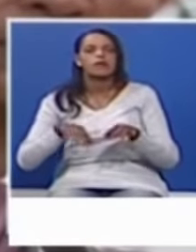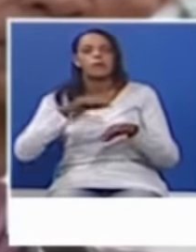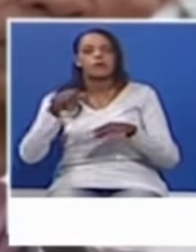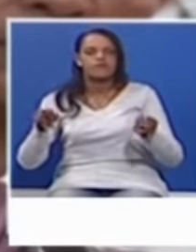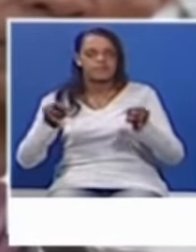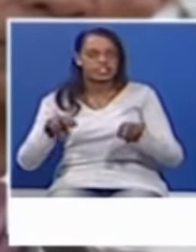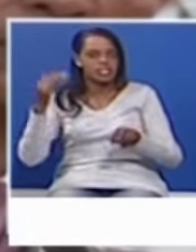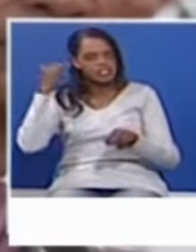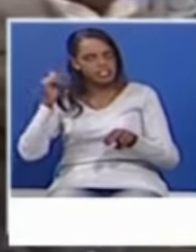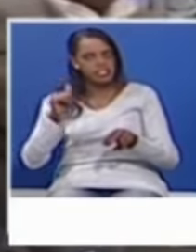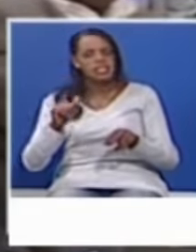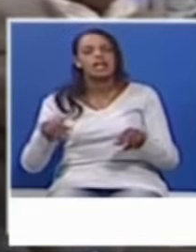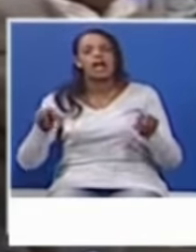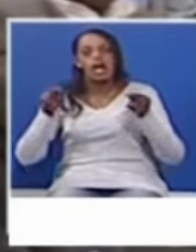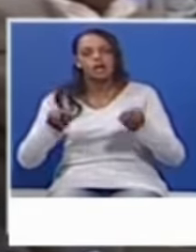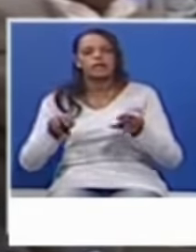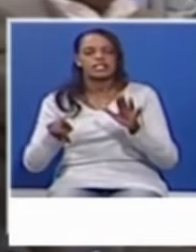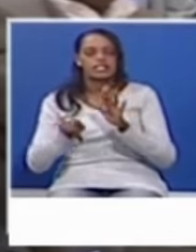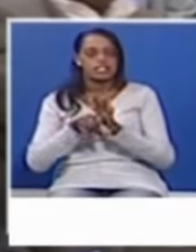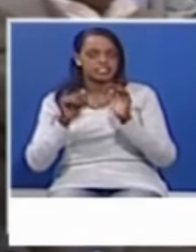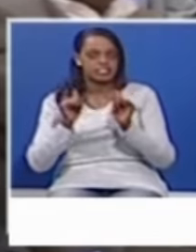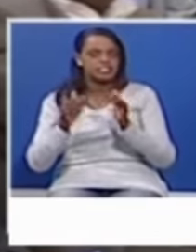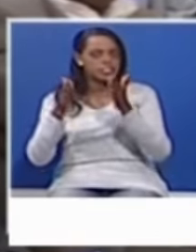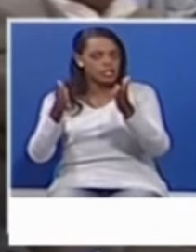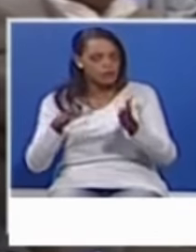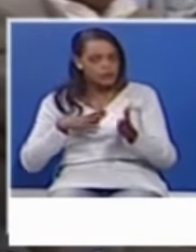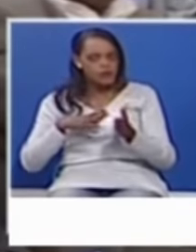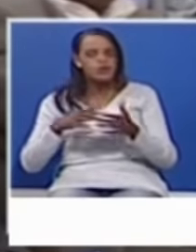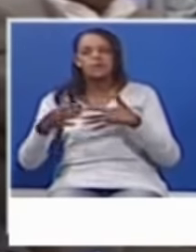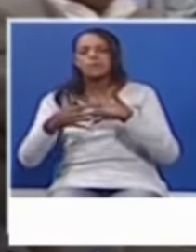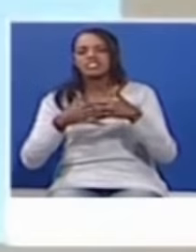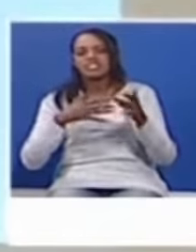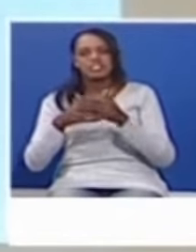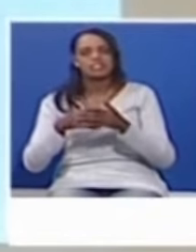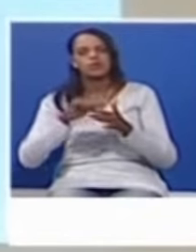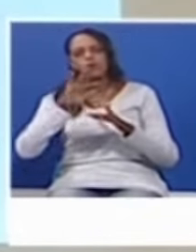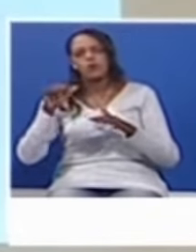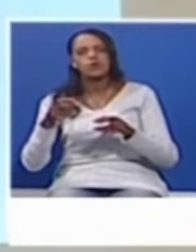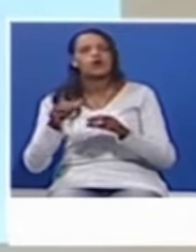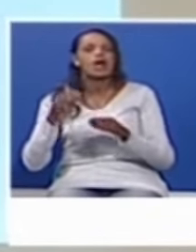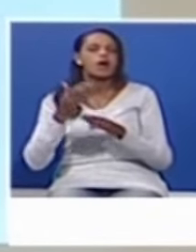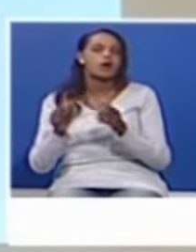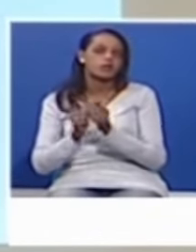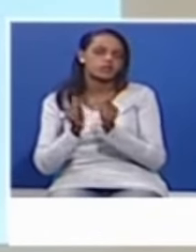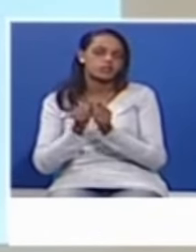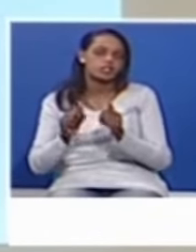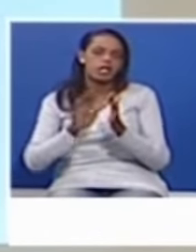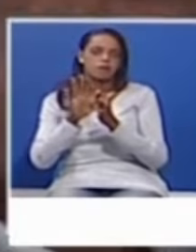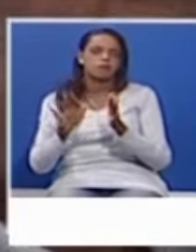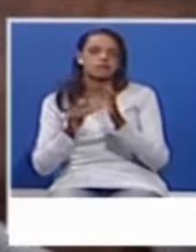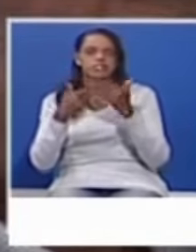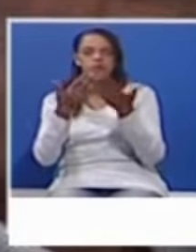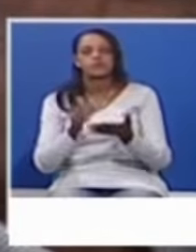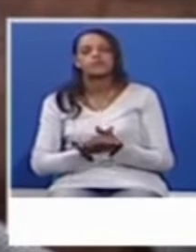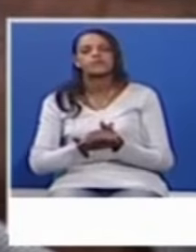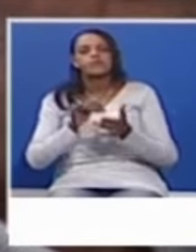ፍርዲ ኤርትራን ኣብያተ ፅሕፈት ኣኽባሪ ሕግን ንኽዝርጋሕ ተዳልዩ ዘሎን መሳርሒታትን ዲጂታላዊ መርበብን ኣመልኪቱ መብርህ ሂቡ